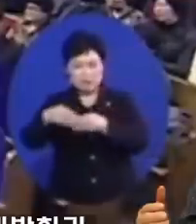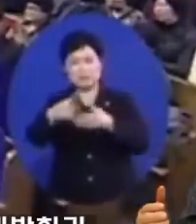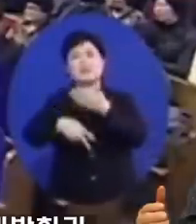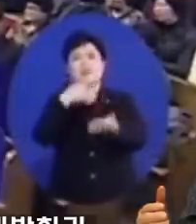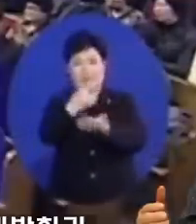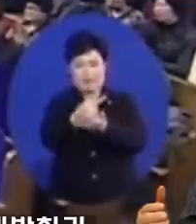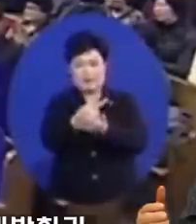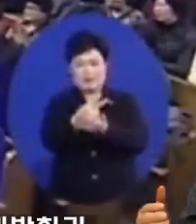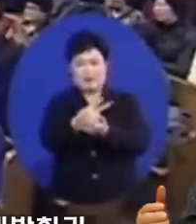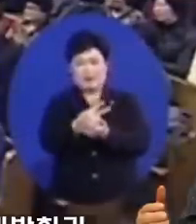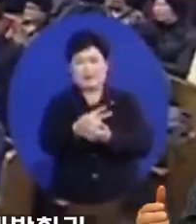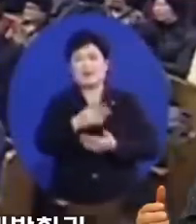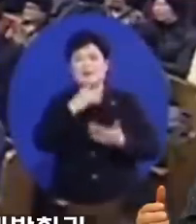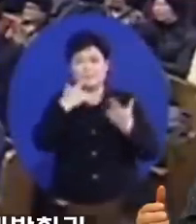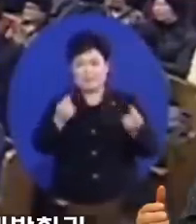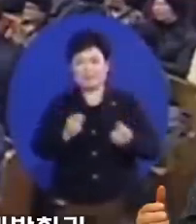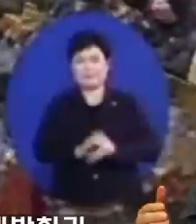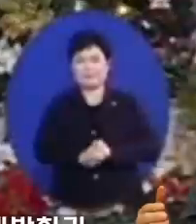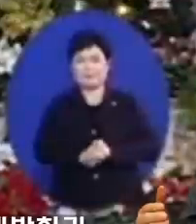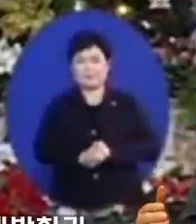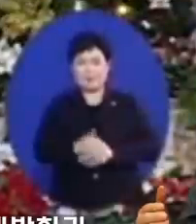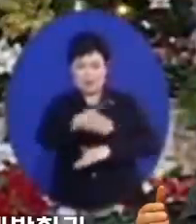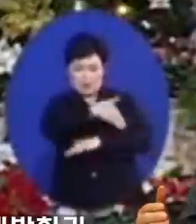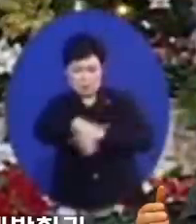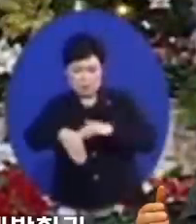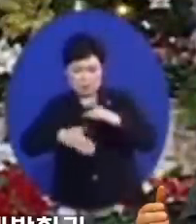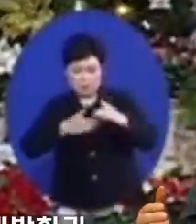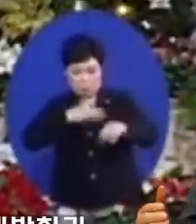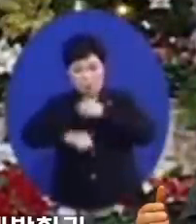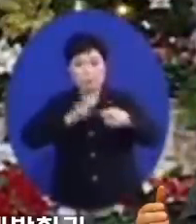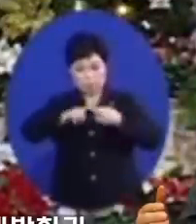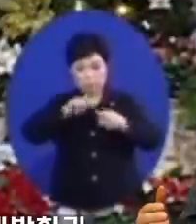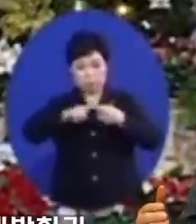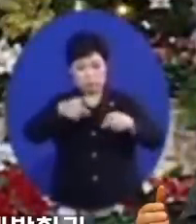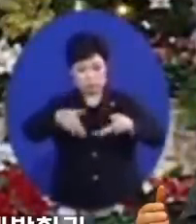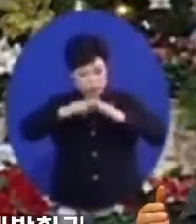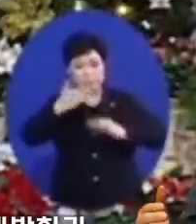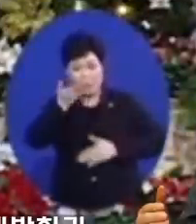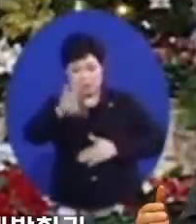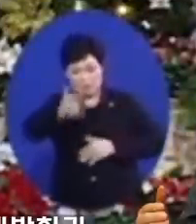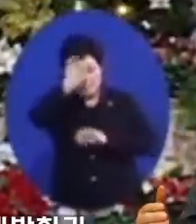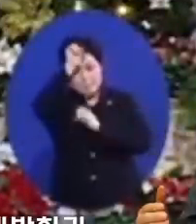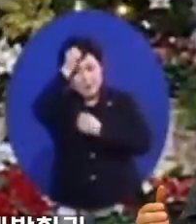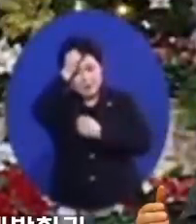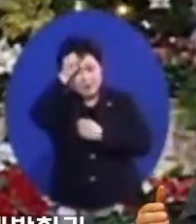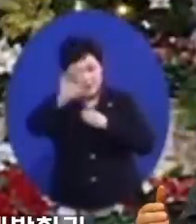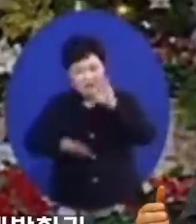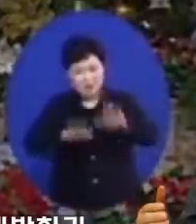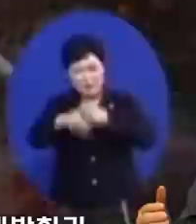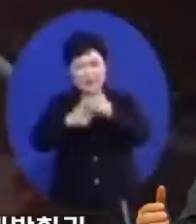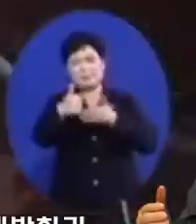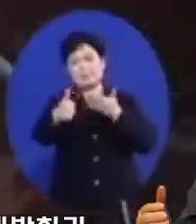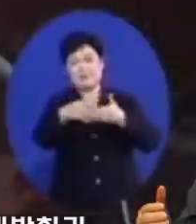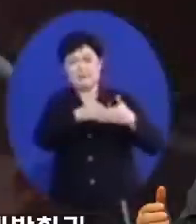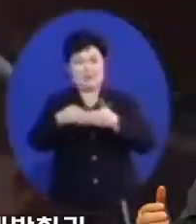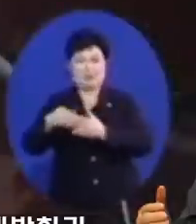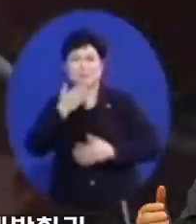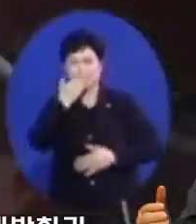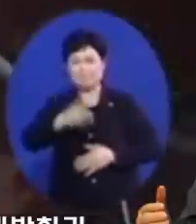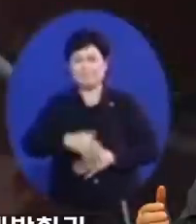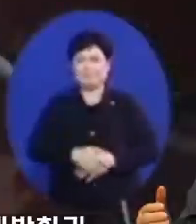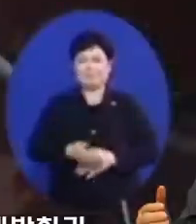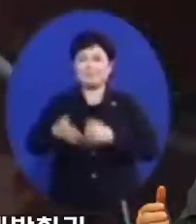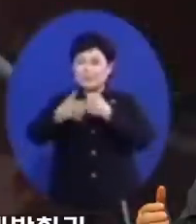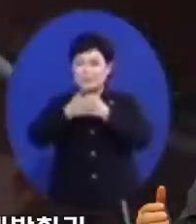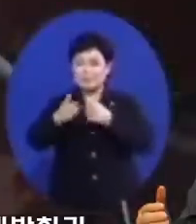야훼시니라. 뭐 계획은 내 마음대로 하지. 그러나 발걸음은 하나님이 인도하시는 것입니다.